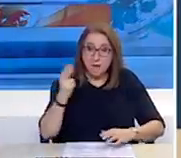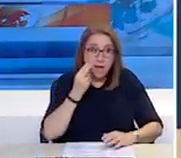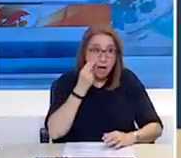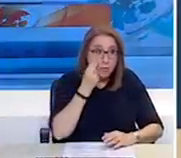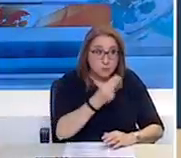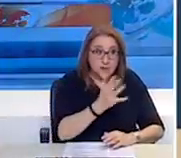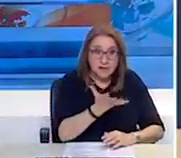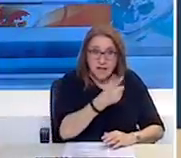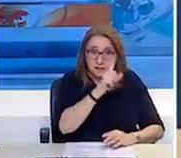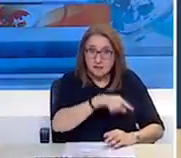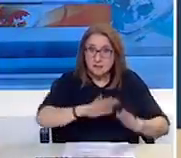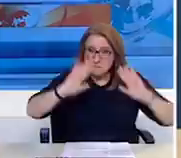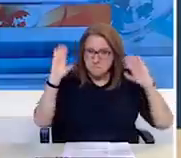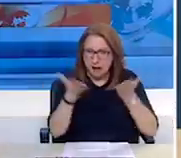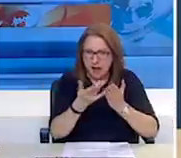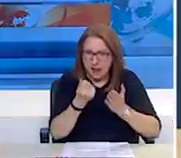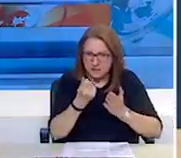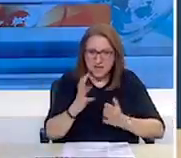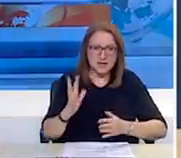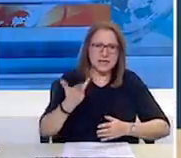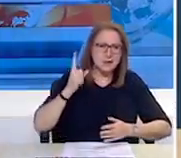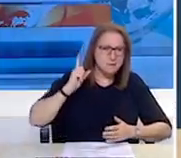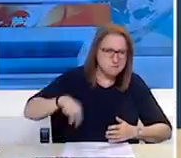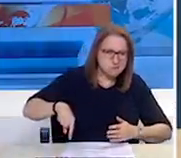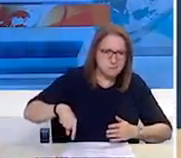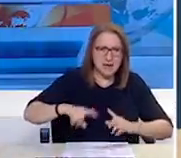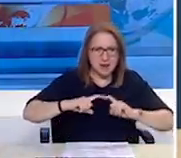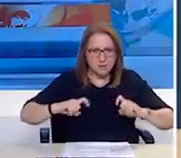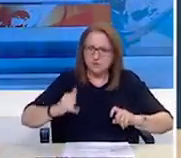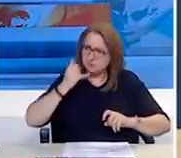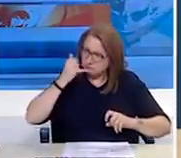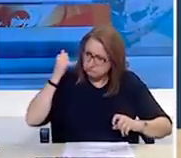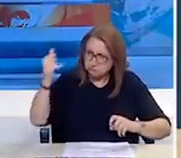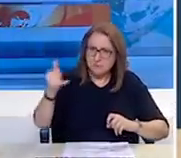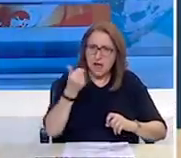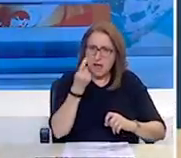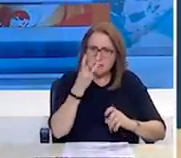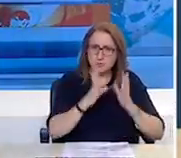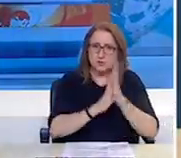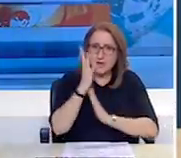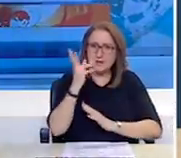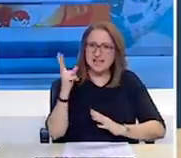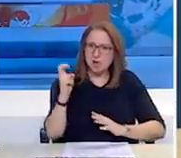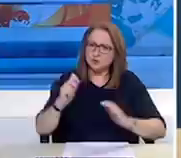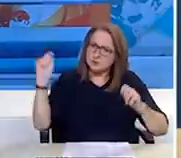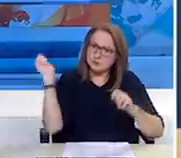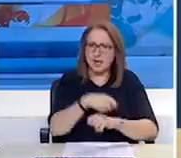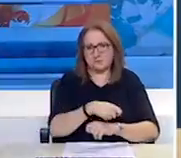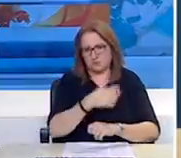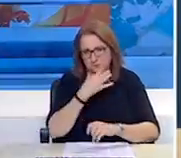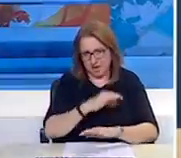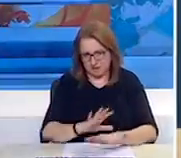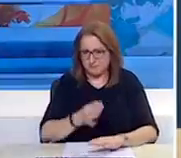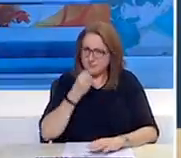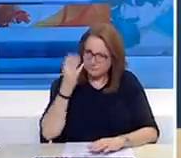μέτρων, εσχροκέρδειας και αθέμητων εμπορικών πρακτικών. Συγκεκριμένα τώρα, οι δραστηριότητες που η λειτουργία τους επιτρέπεται από